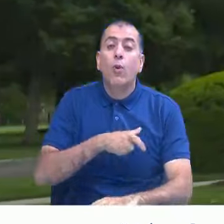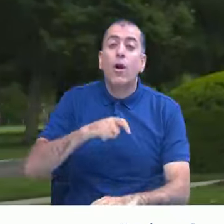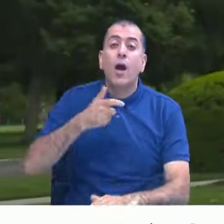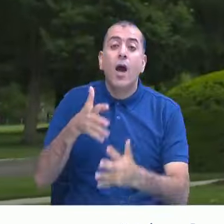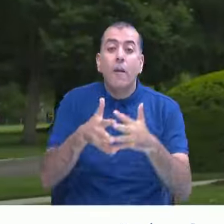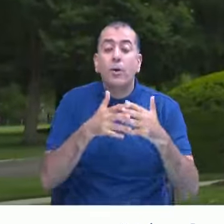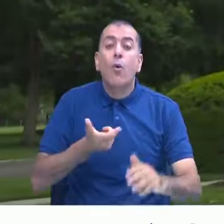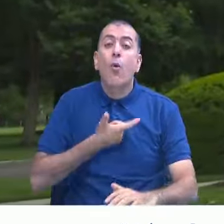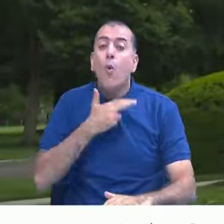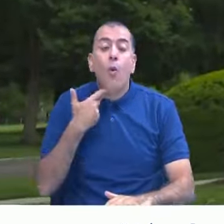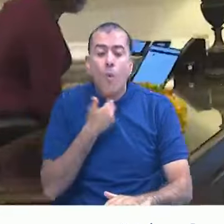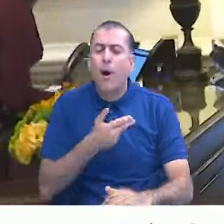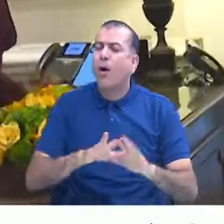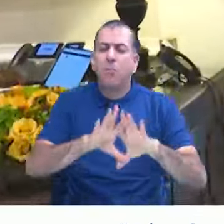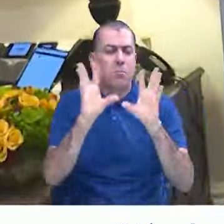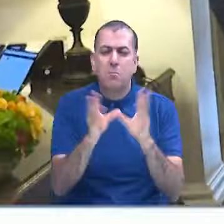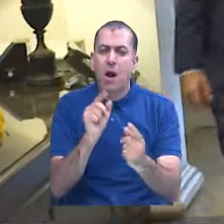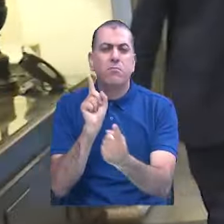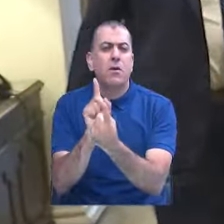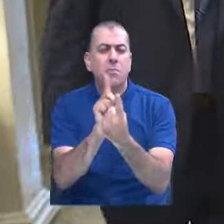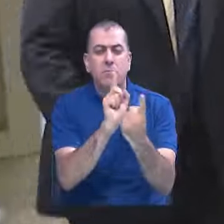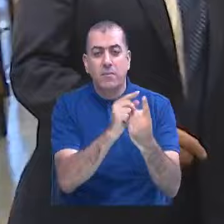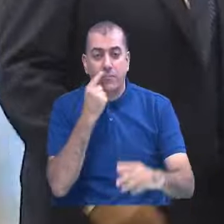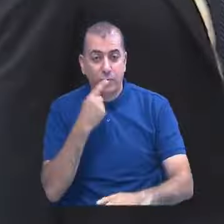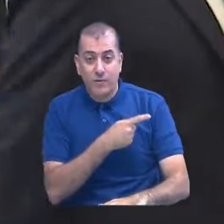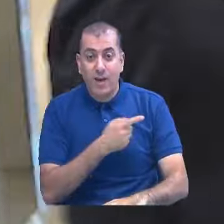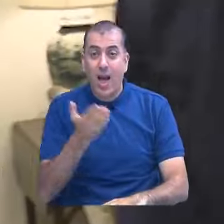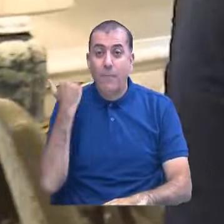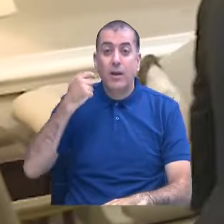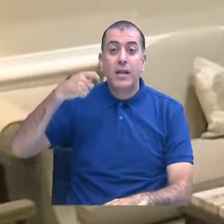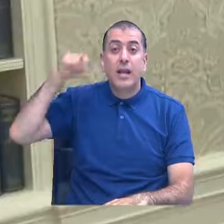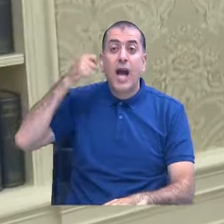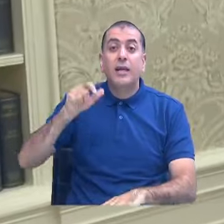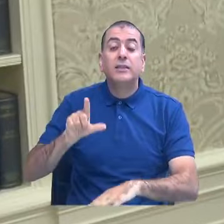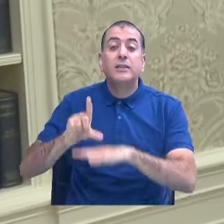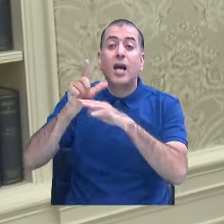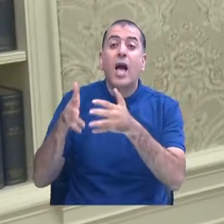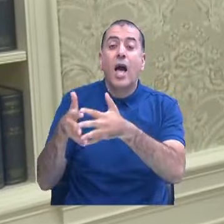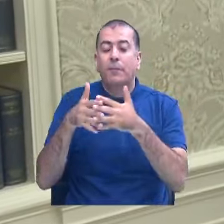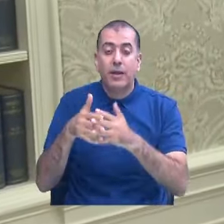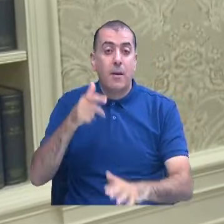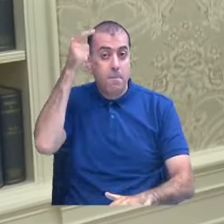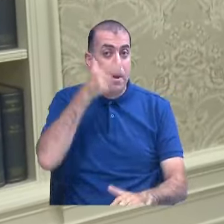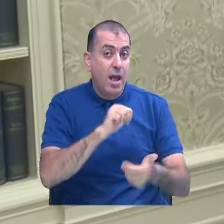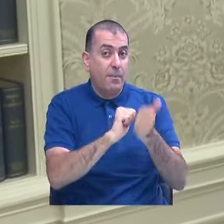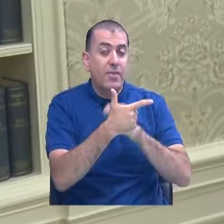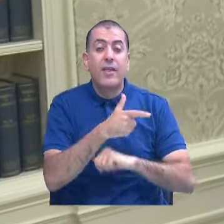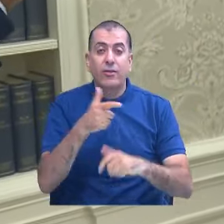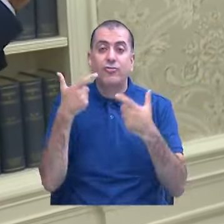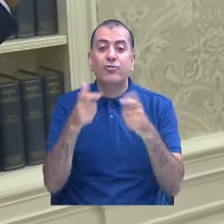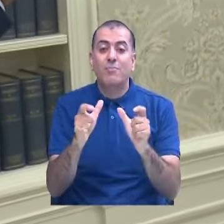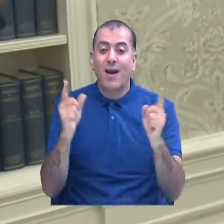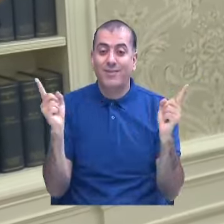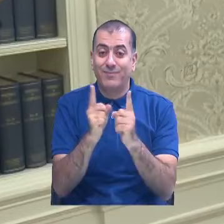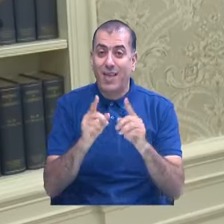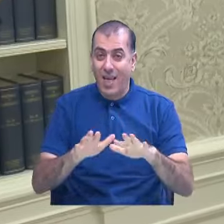الامريكيه خلال لقائه الرئيس الامريكي جو بايدن في واشنطن اكد جلاله الملك عبد الله الثاني ان على